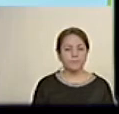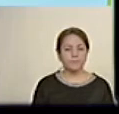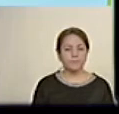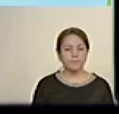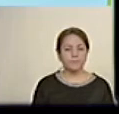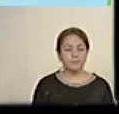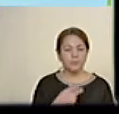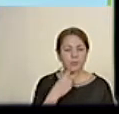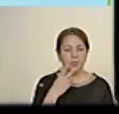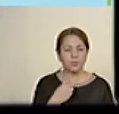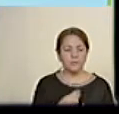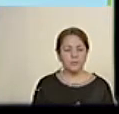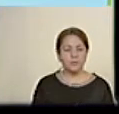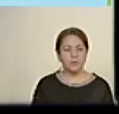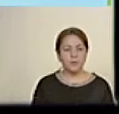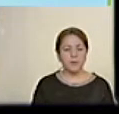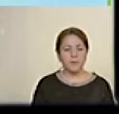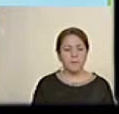Итак,